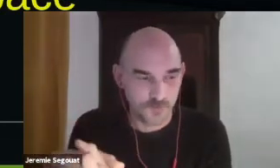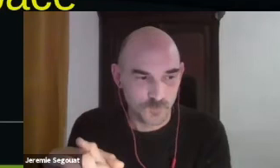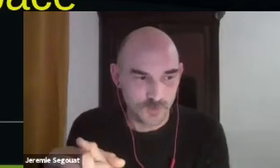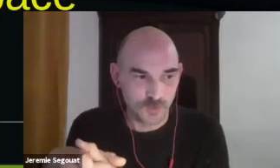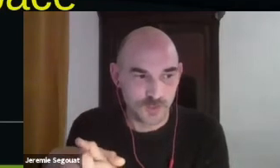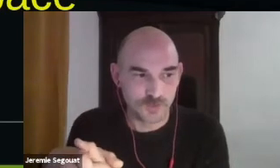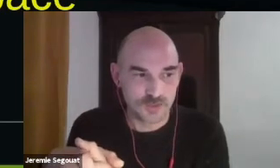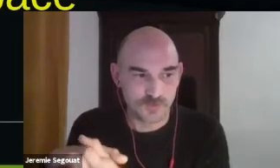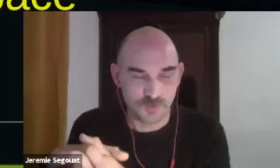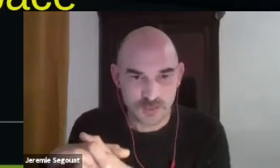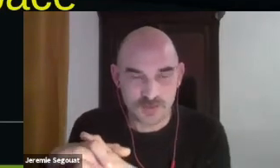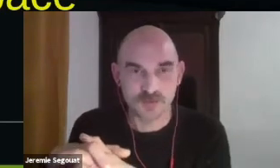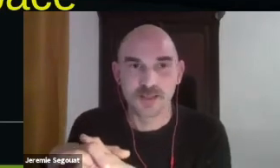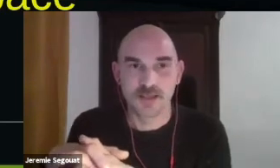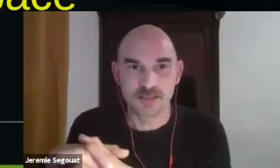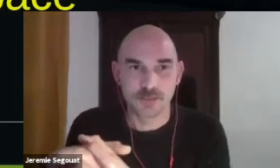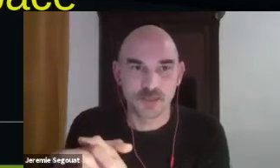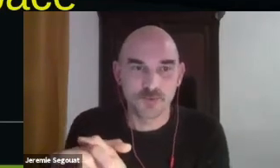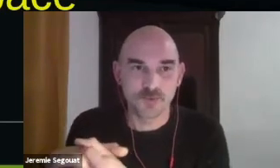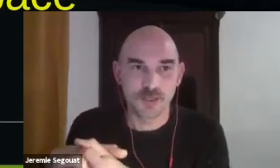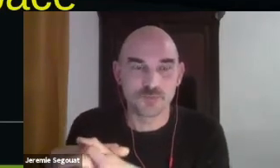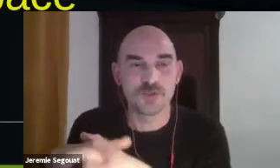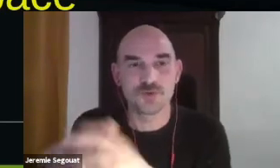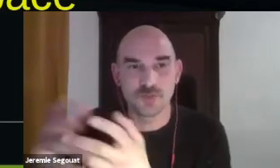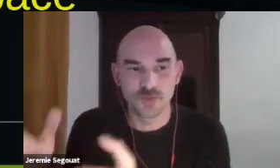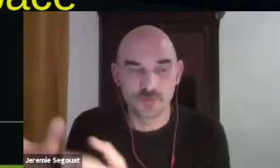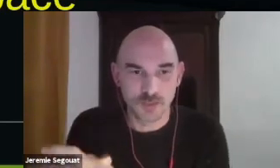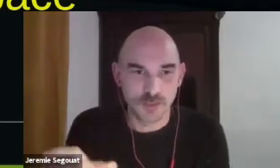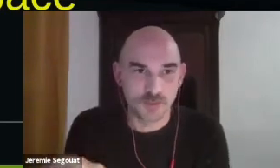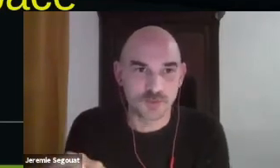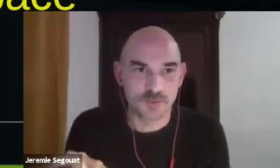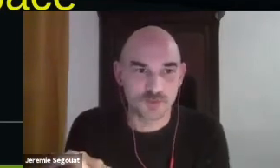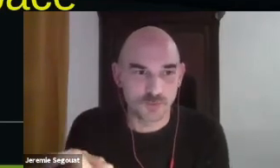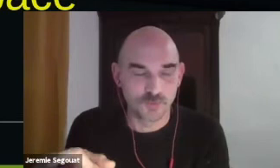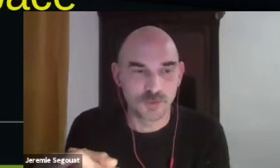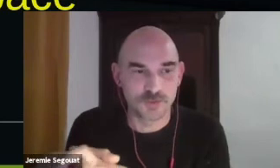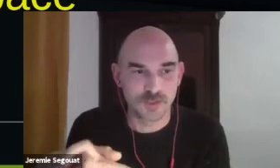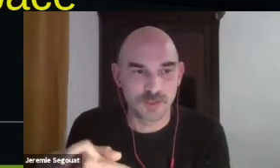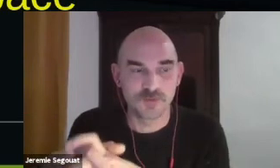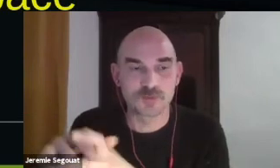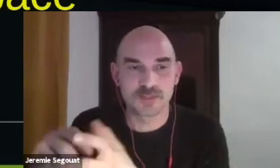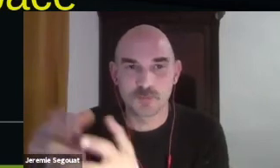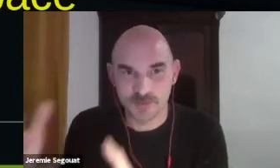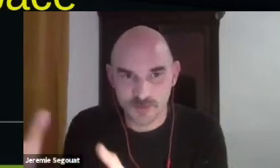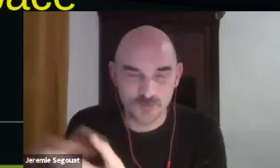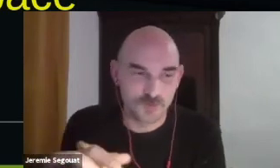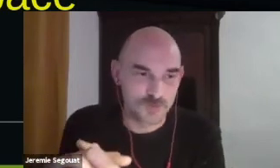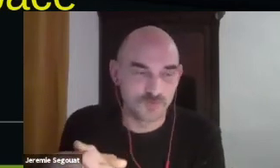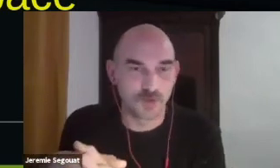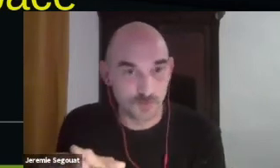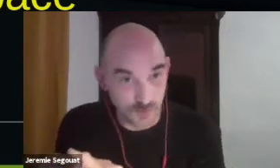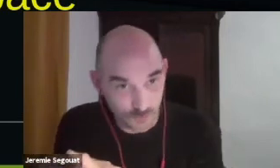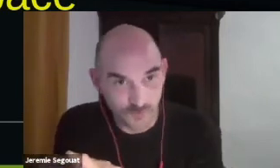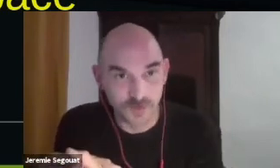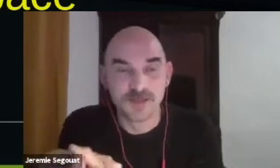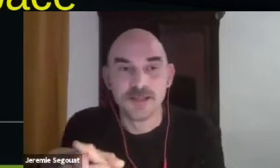tout d'abord de la langue des signes française assez brièvement et puis je vais dérouler la présentation pour vous présenter les différents espaces que j